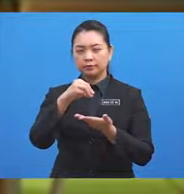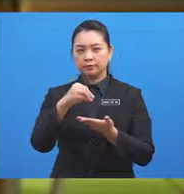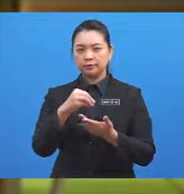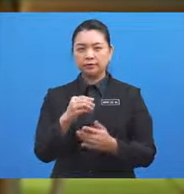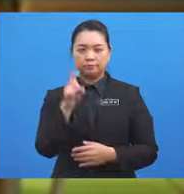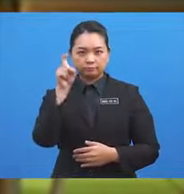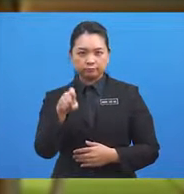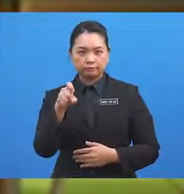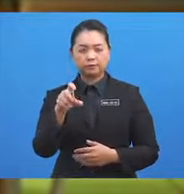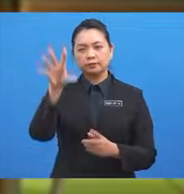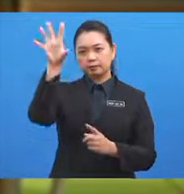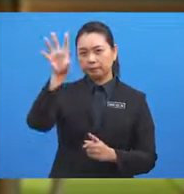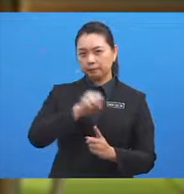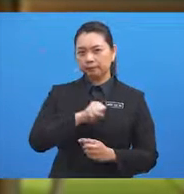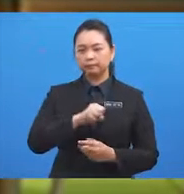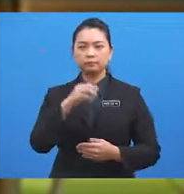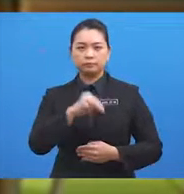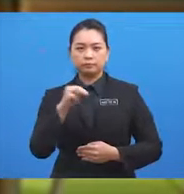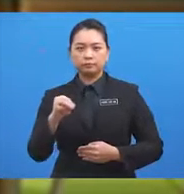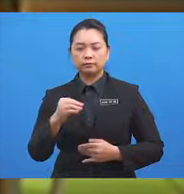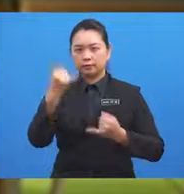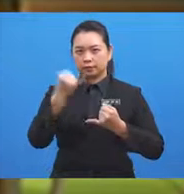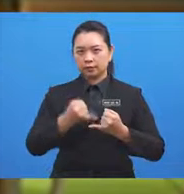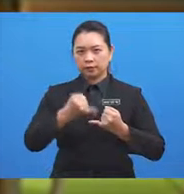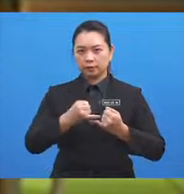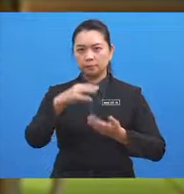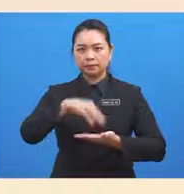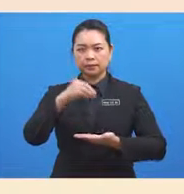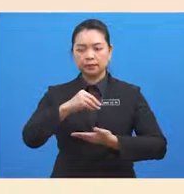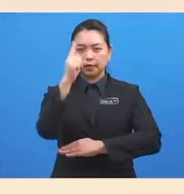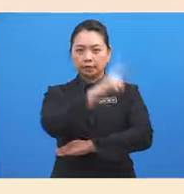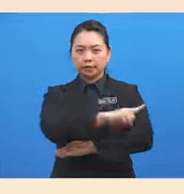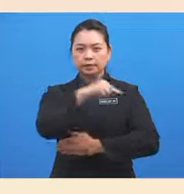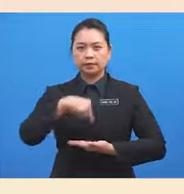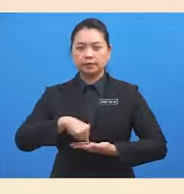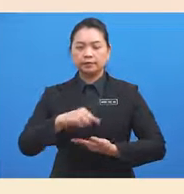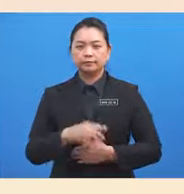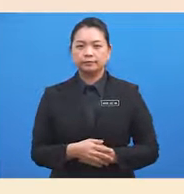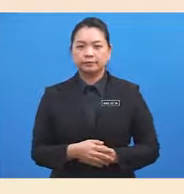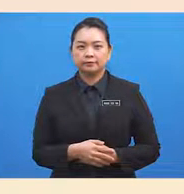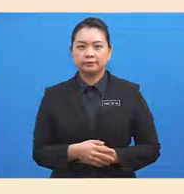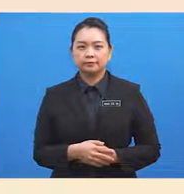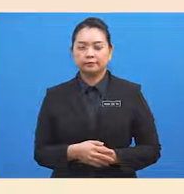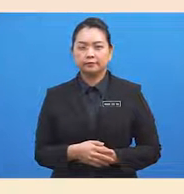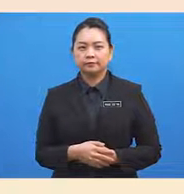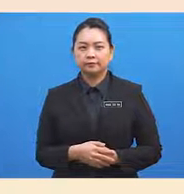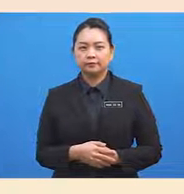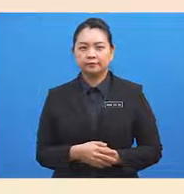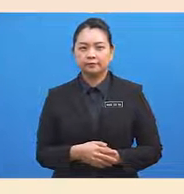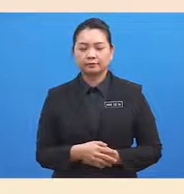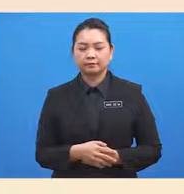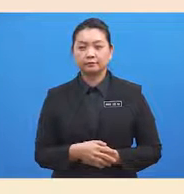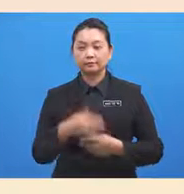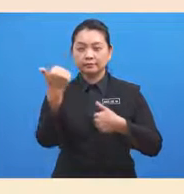oleh murid-murid pada akhir pembelajaran kita pada hari ini. Antaranya adalah,